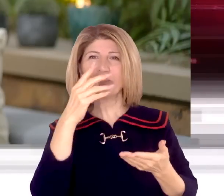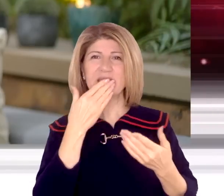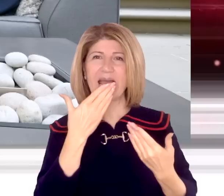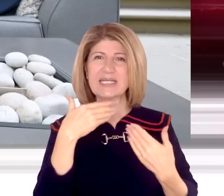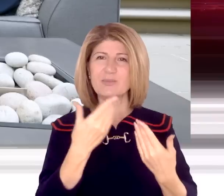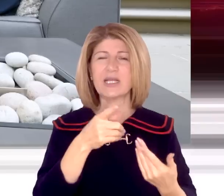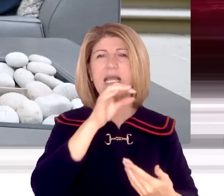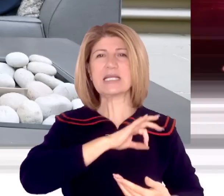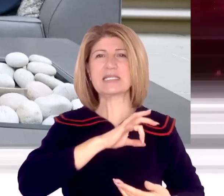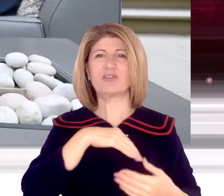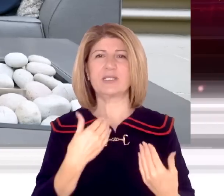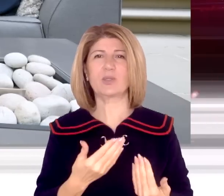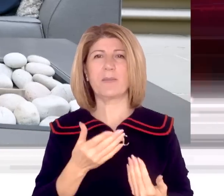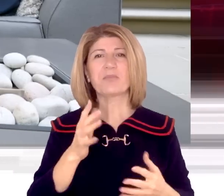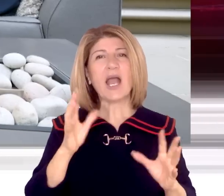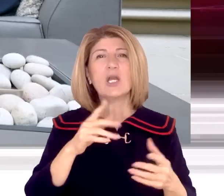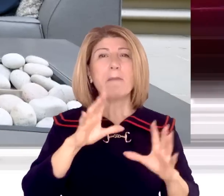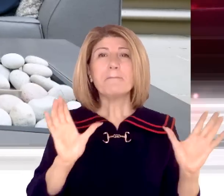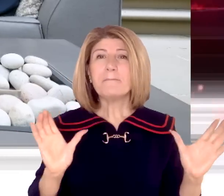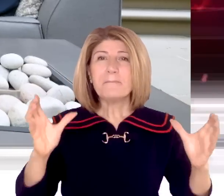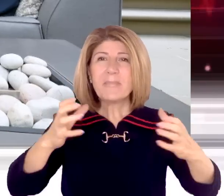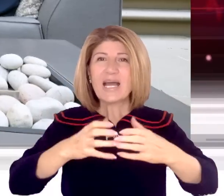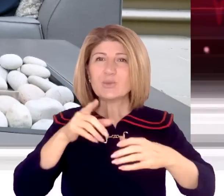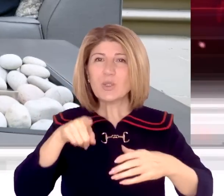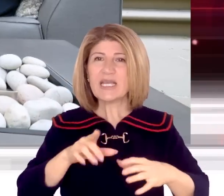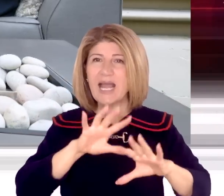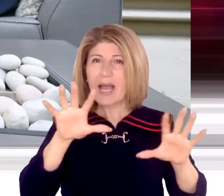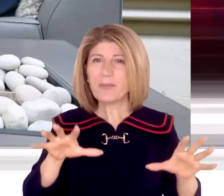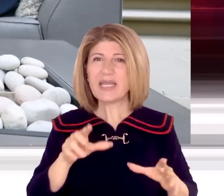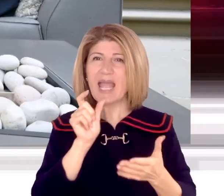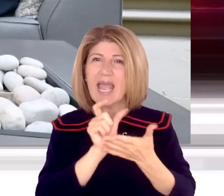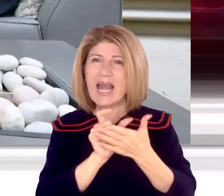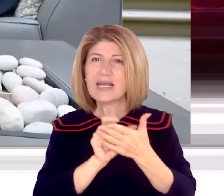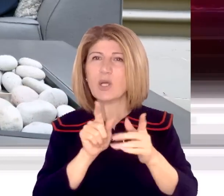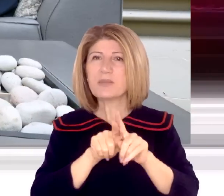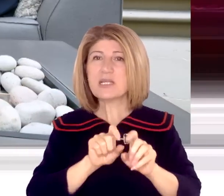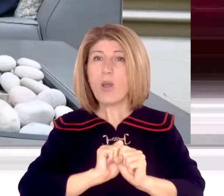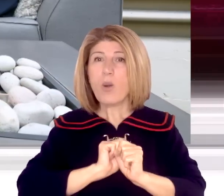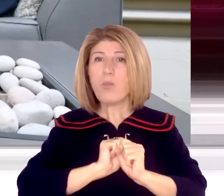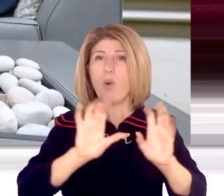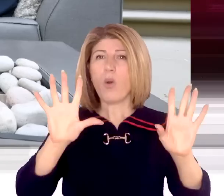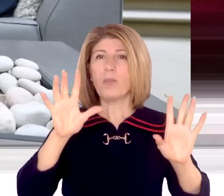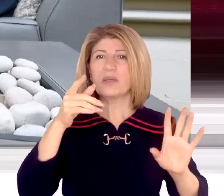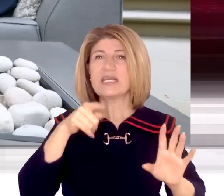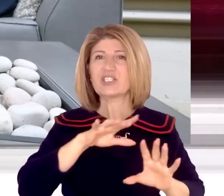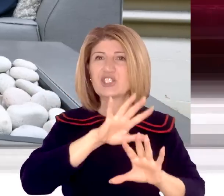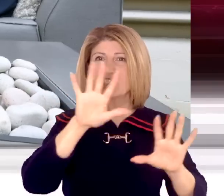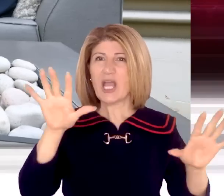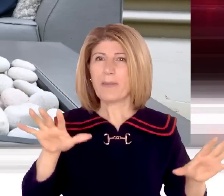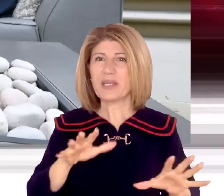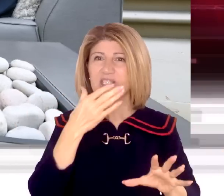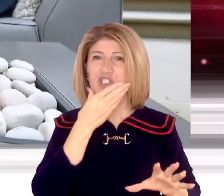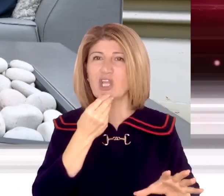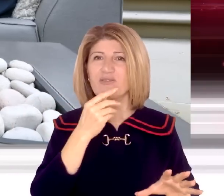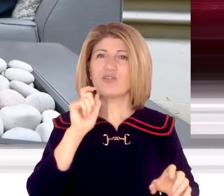میکنن. به هر حال مجموعه این عوامل باعث شد که این یه بمبی این توی جمعیت سنین نوجوان